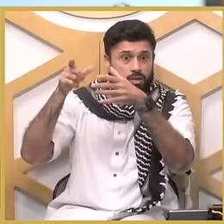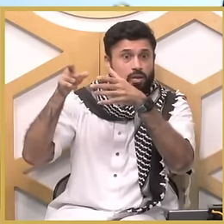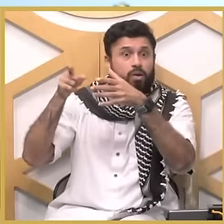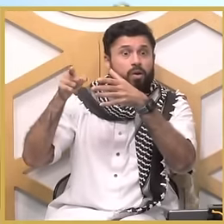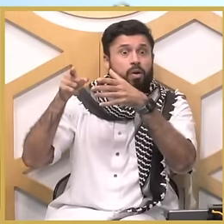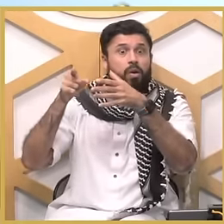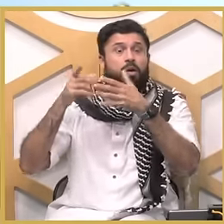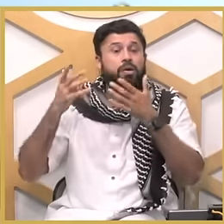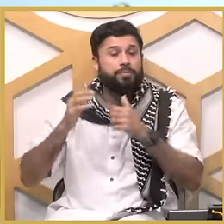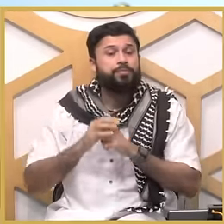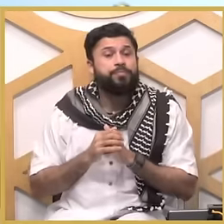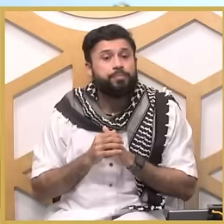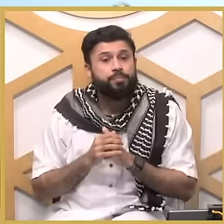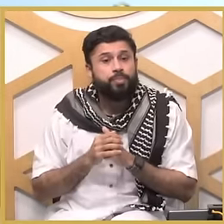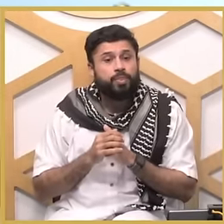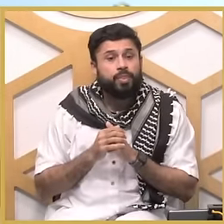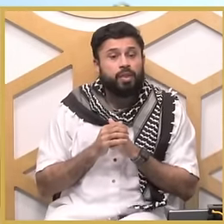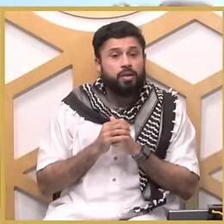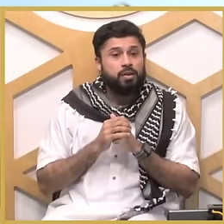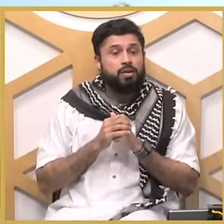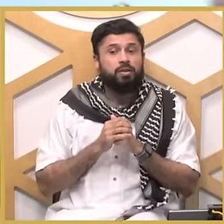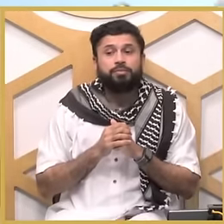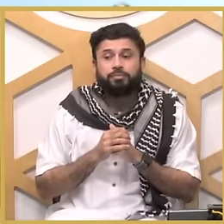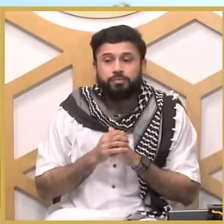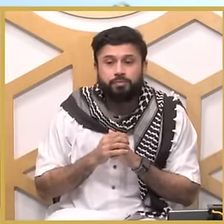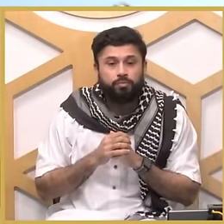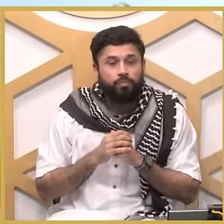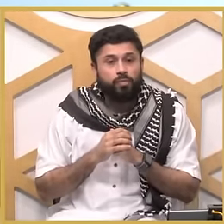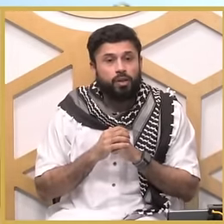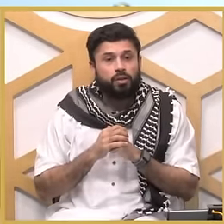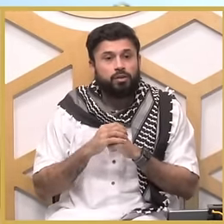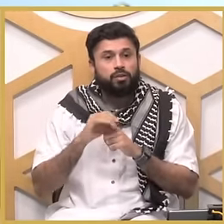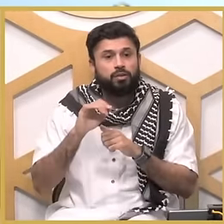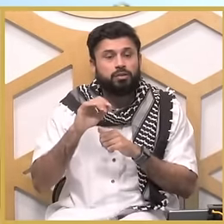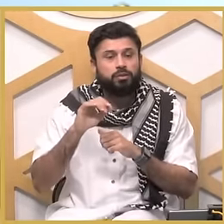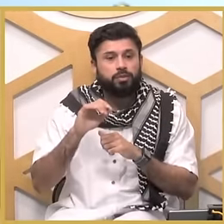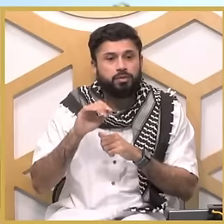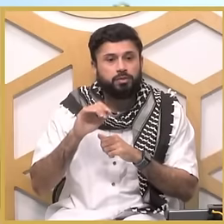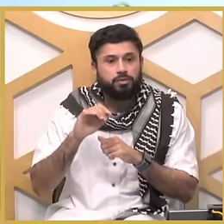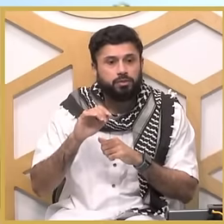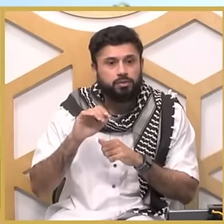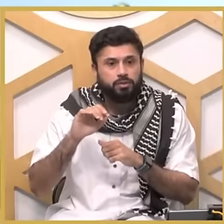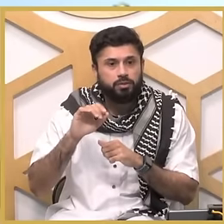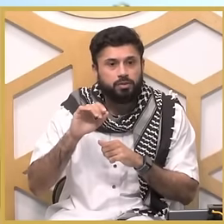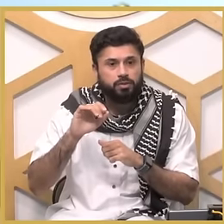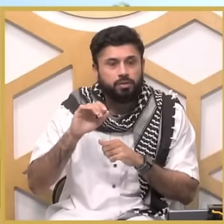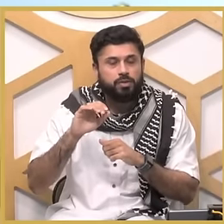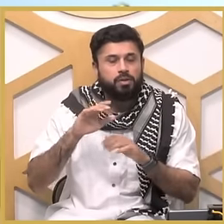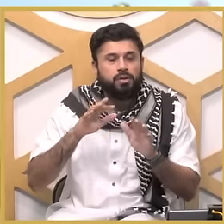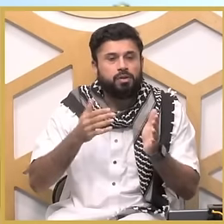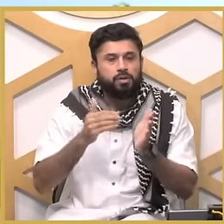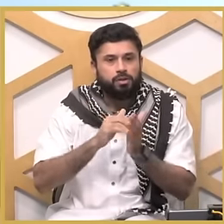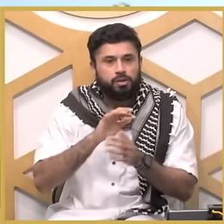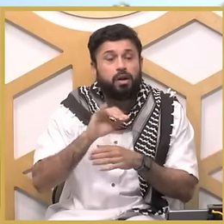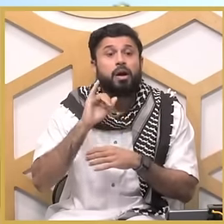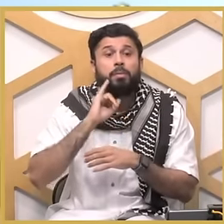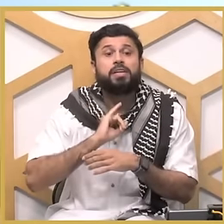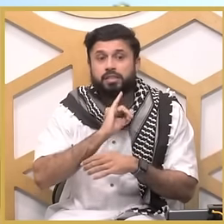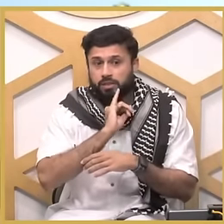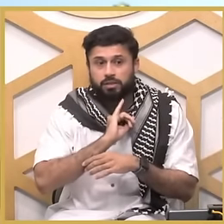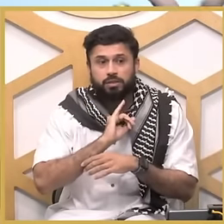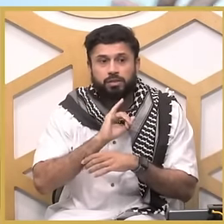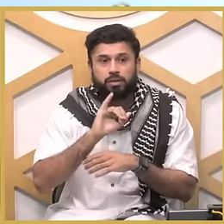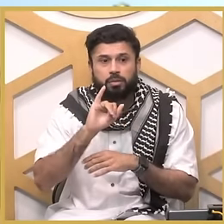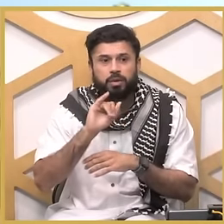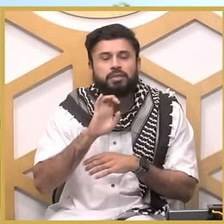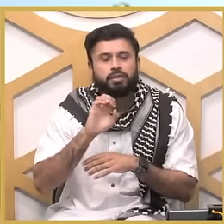لَن تَمَسَّنَا نَارُ إِلَّا أَيَّامًا مَعْدُودَةً. They said, listen, we go to hell, it'll just be a few days. We go to hell, it'll just be a few days. Very few people